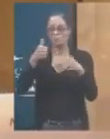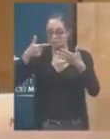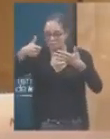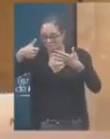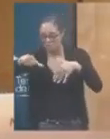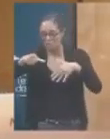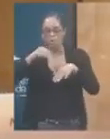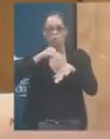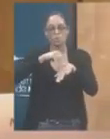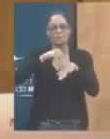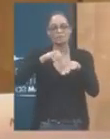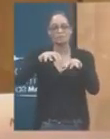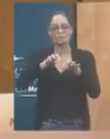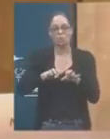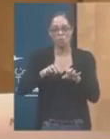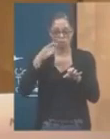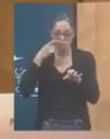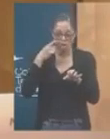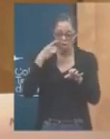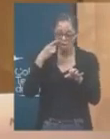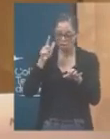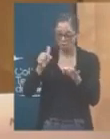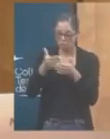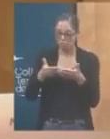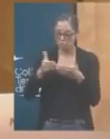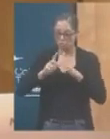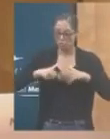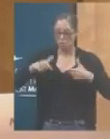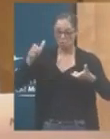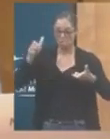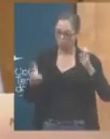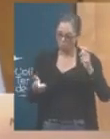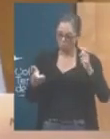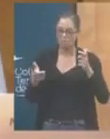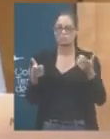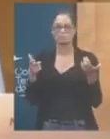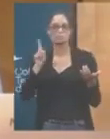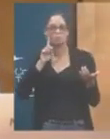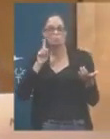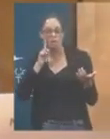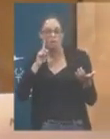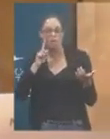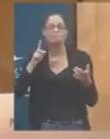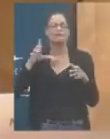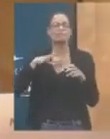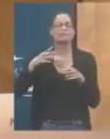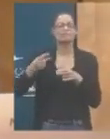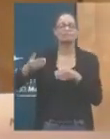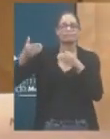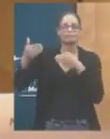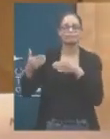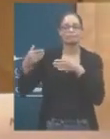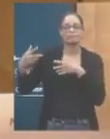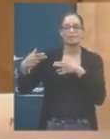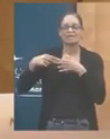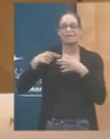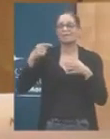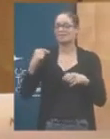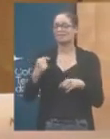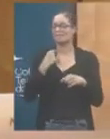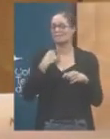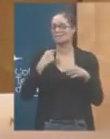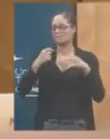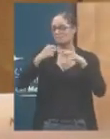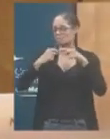une école en grande difficulté. Parce que dans la période précédente, ils avaient connu un grave déficit sur le plan